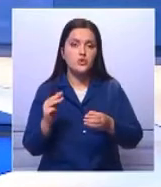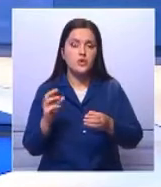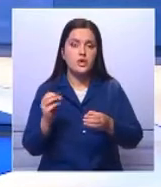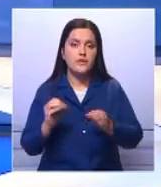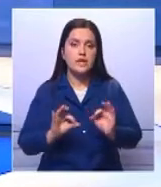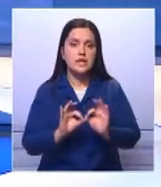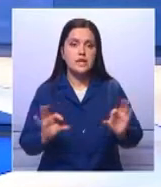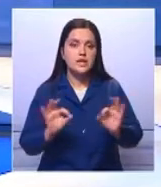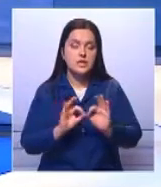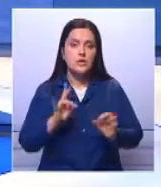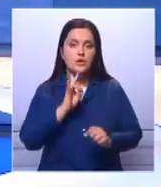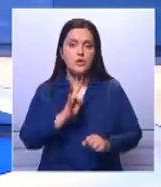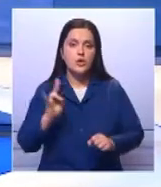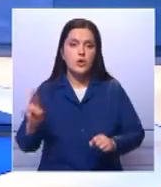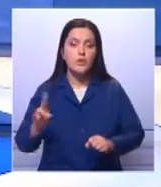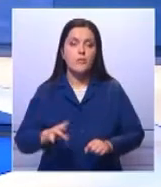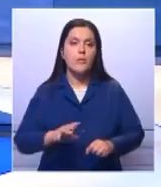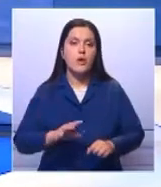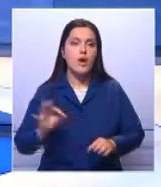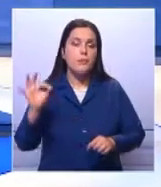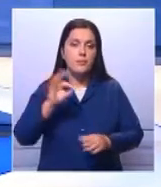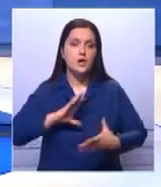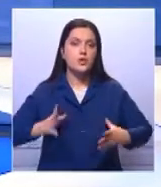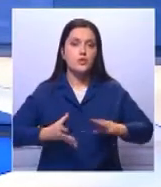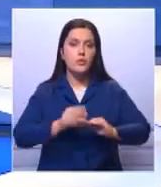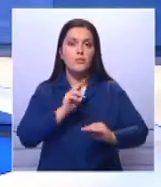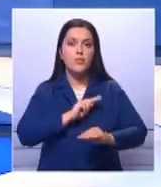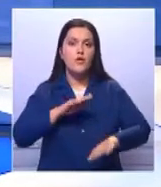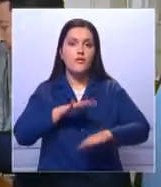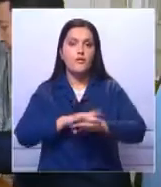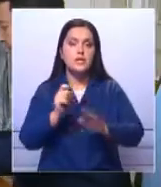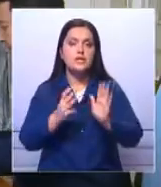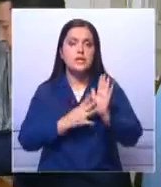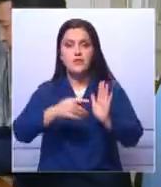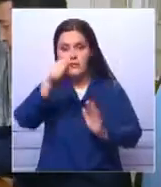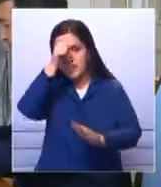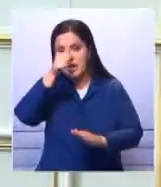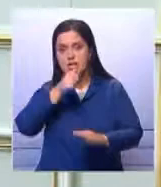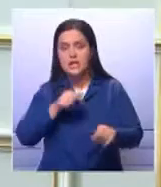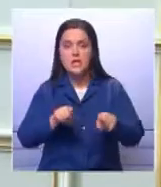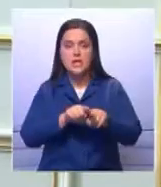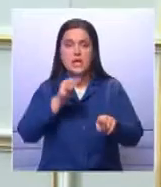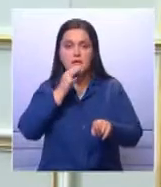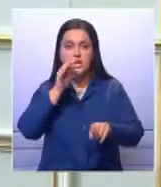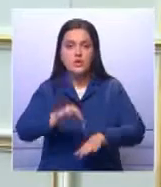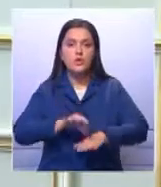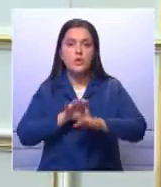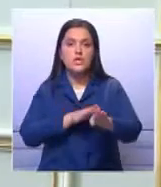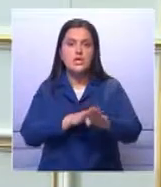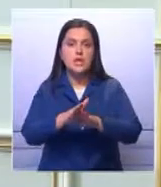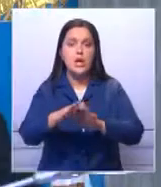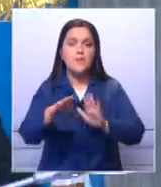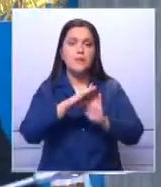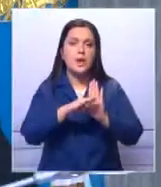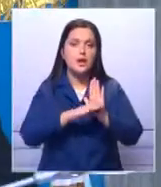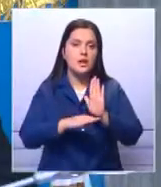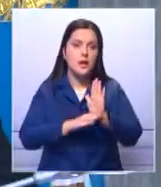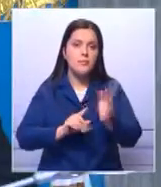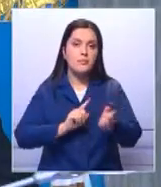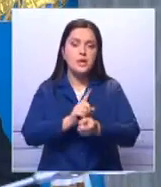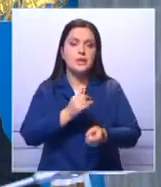Умурзак Шукеев рассказал Нурсултану Назарбаеву об итогах работы фонда за 9 месяцев, а также доложил о ходе реализации